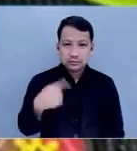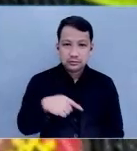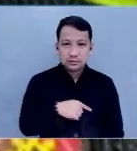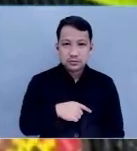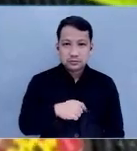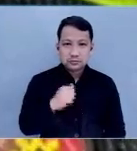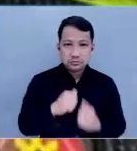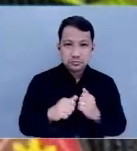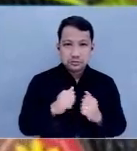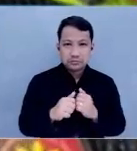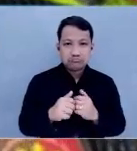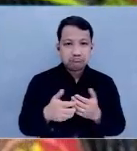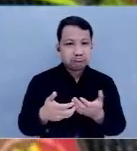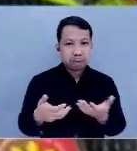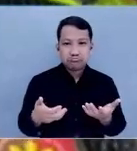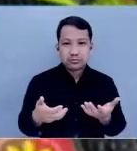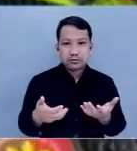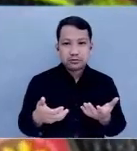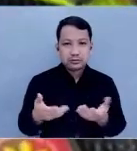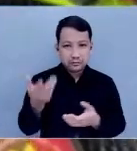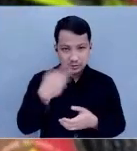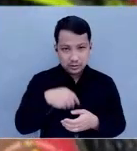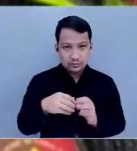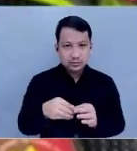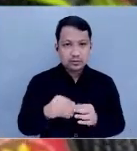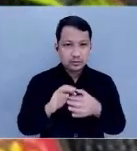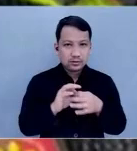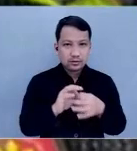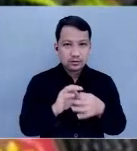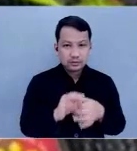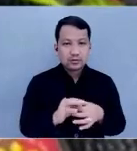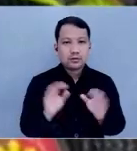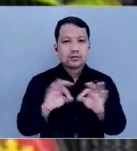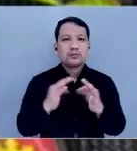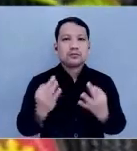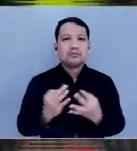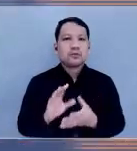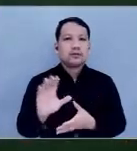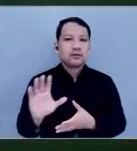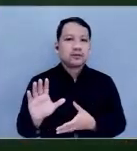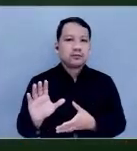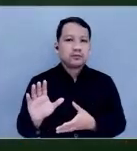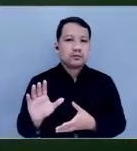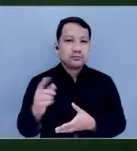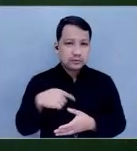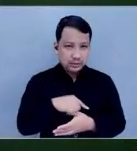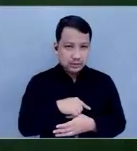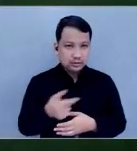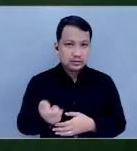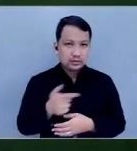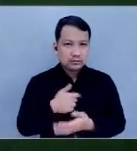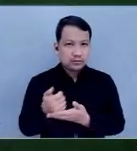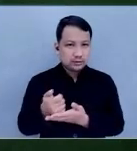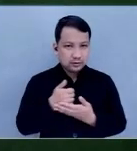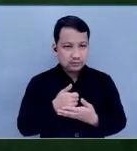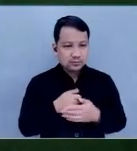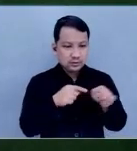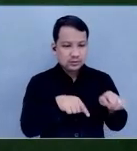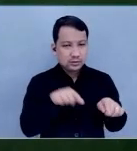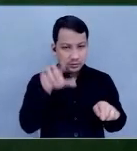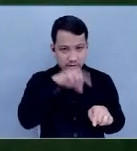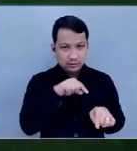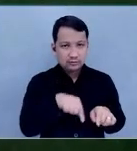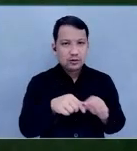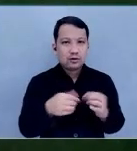at maganda rin kasi nakipagtulungan din yung pamilya ng suspect sa atin. Tinutugis pa ng mga otoridad